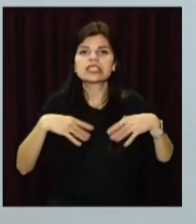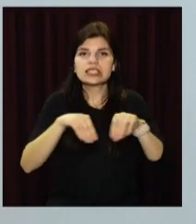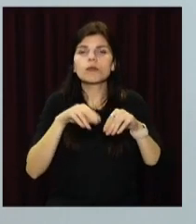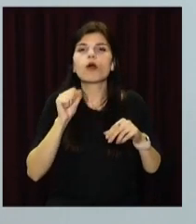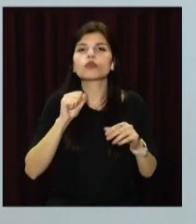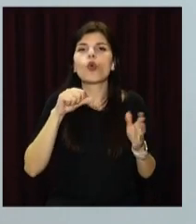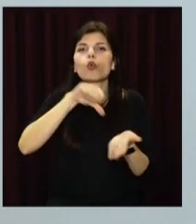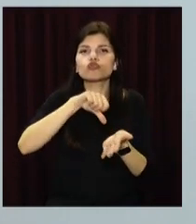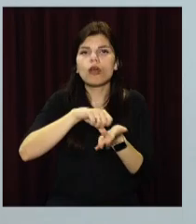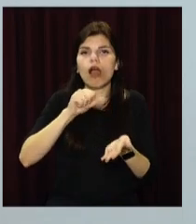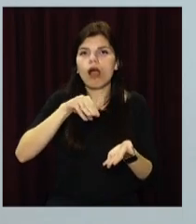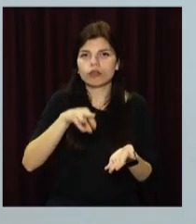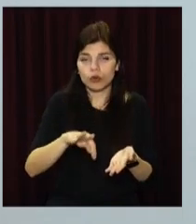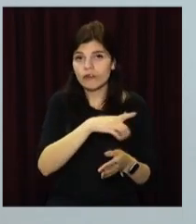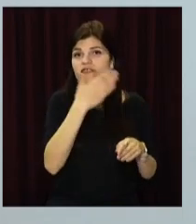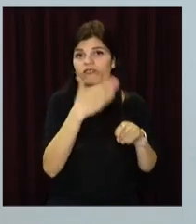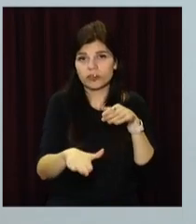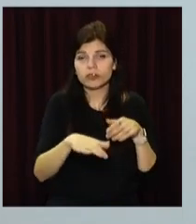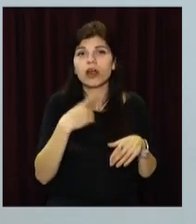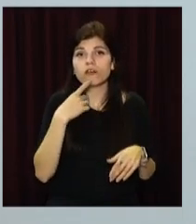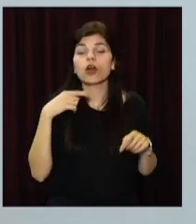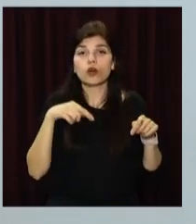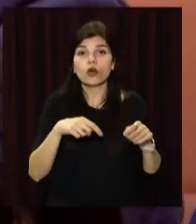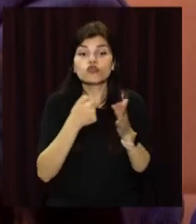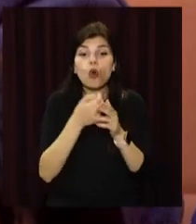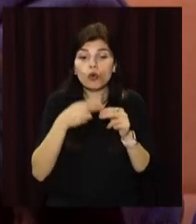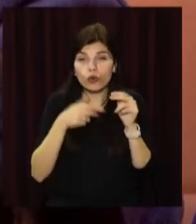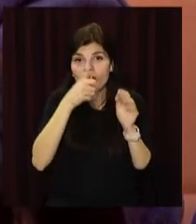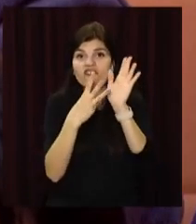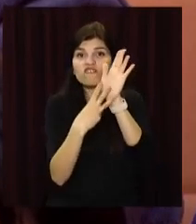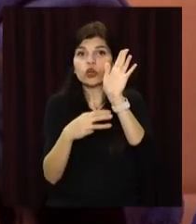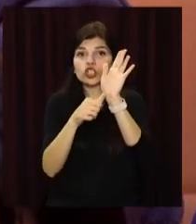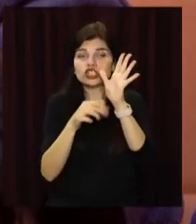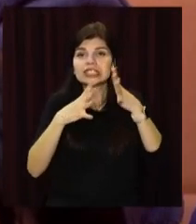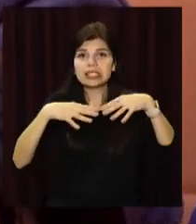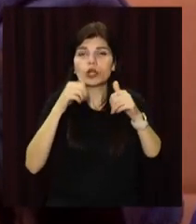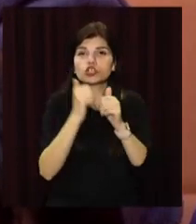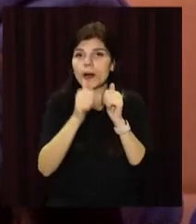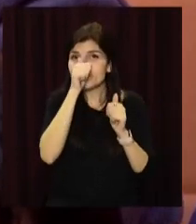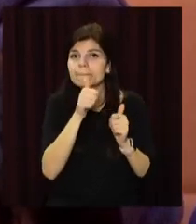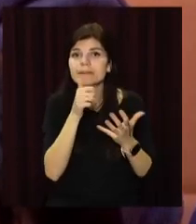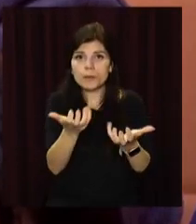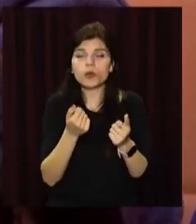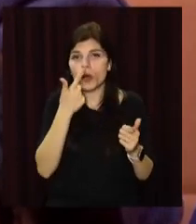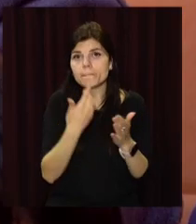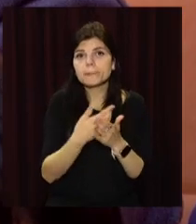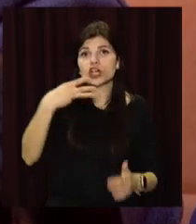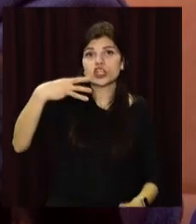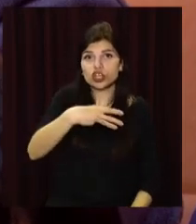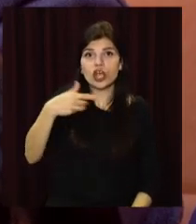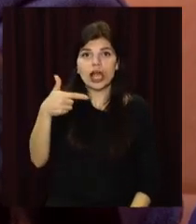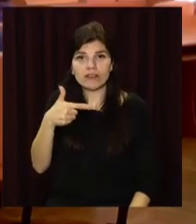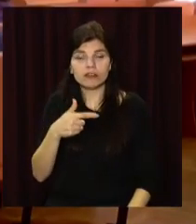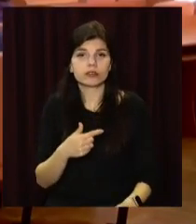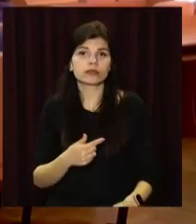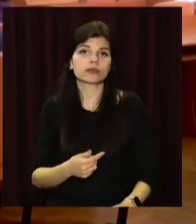учасників АТО. Відтак, до кінця року 86 членів родин атовців щомісяця отримуватимуть майже по 3 тисячі